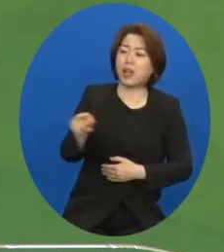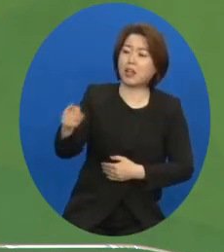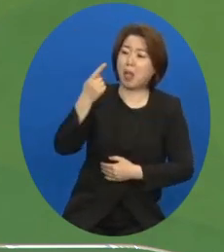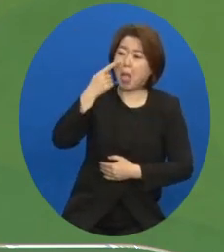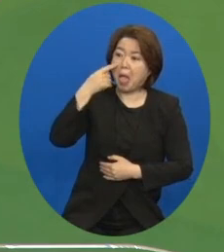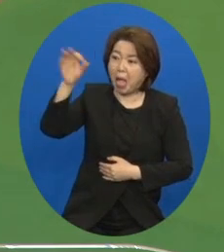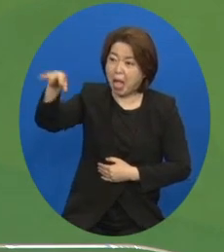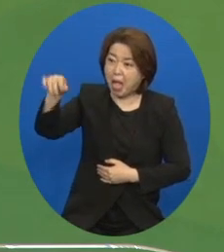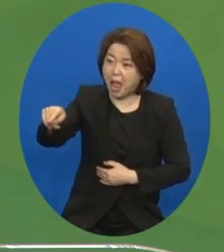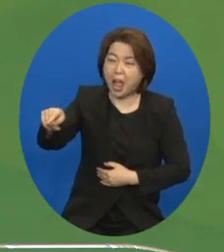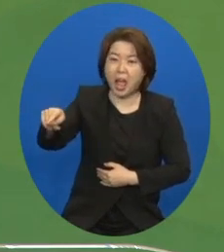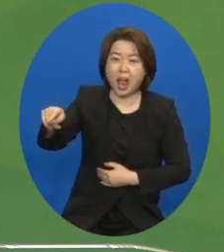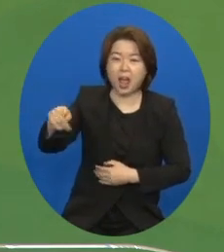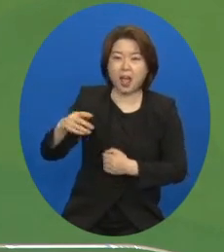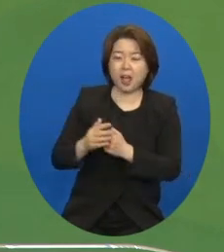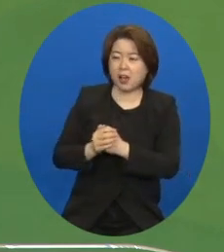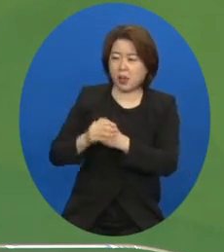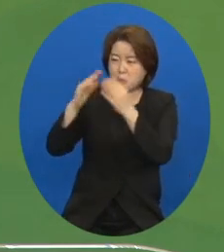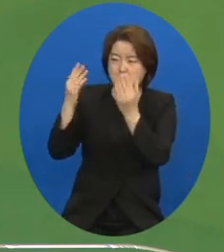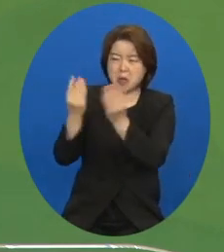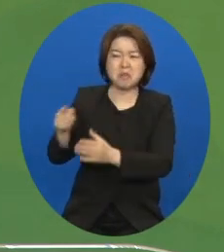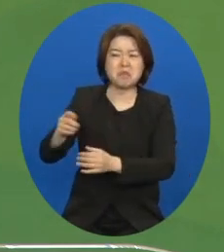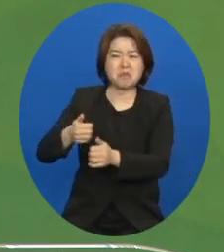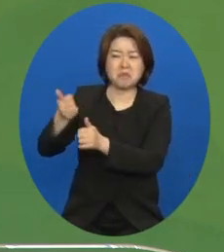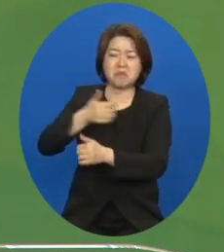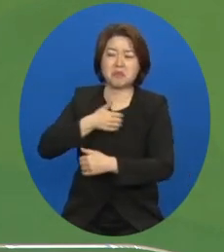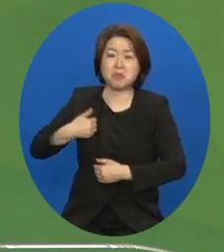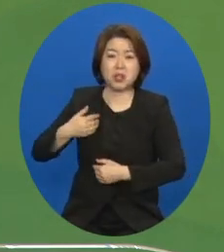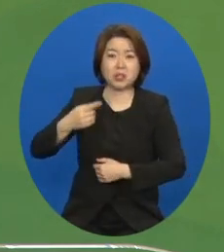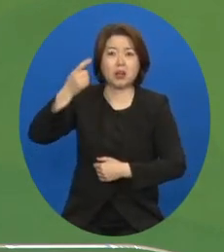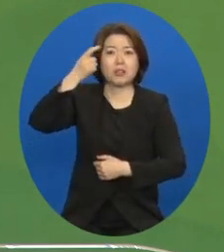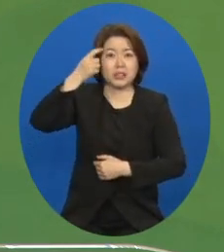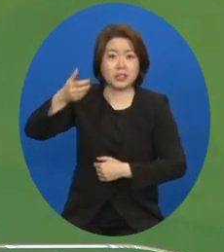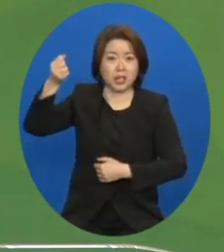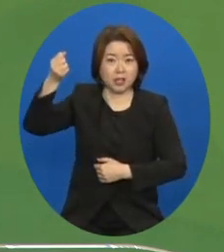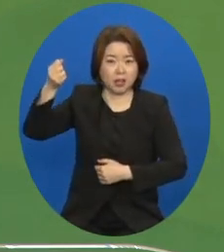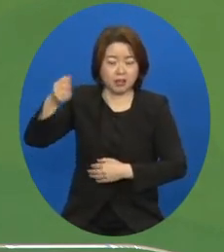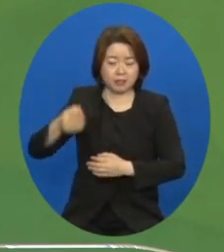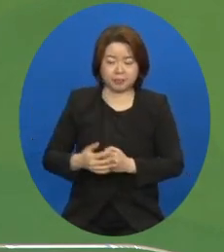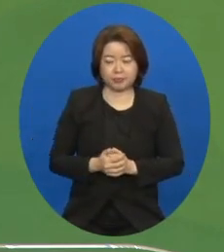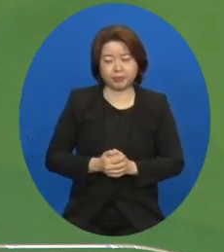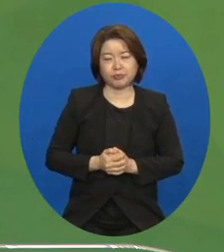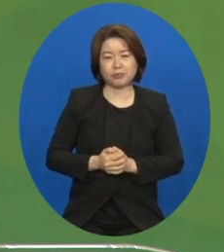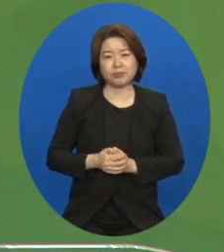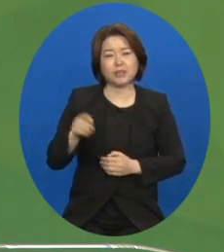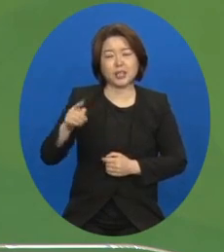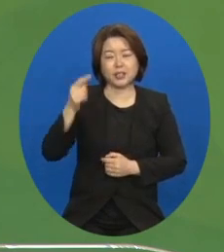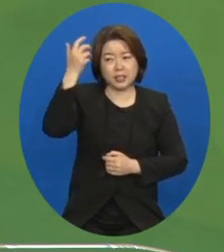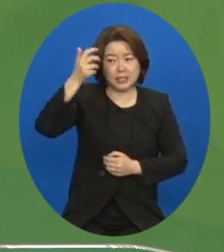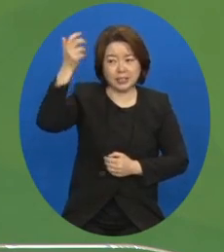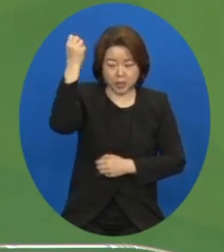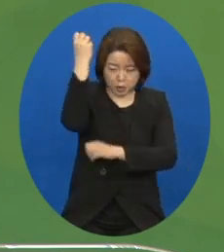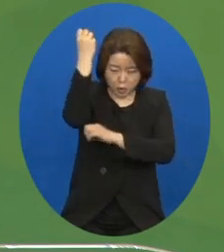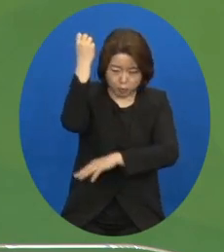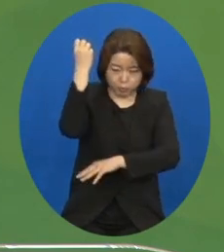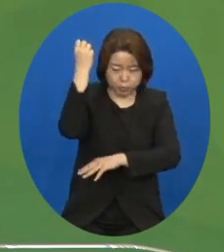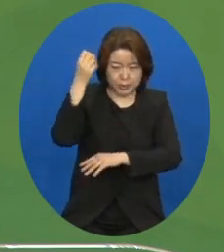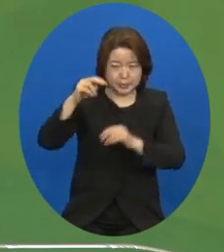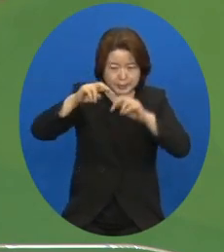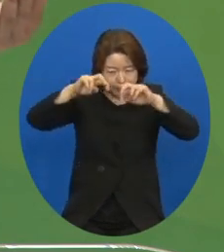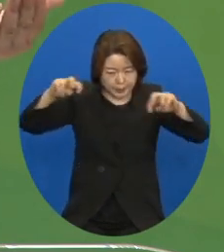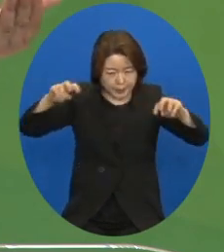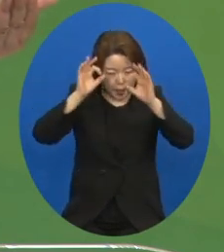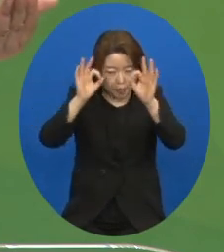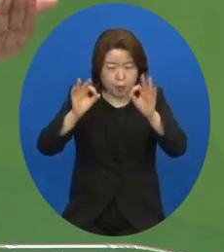아이성쯤이야, 완전히 그런 기분이었습니다. 여러분, 이것은 영적인 뿌리로 보면